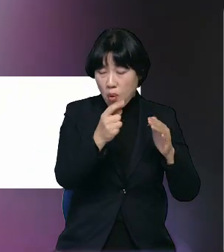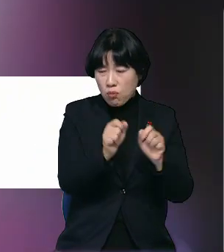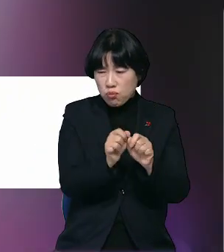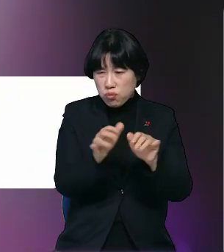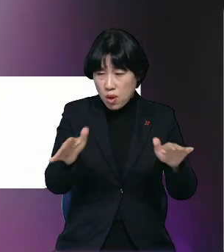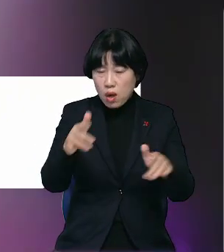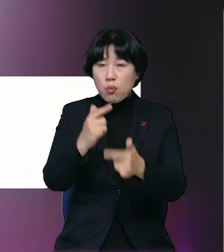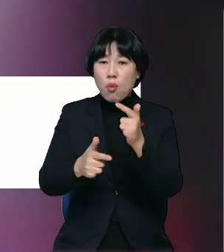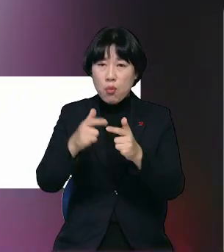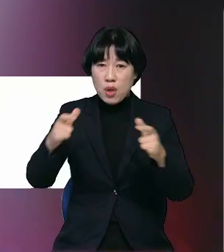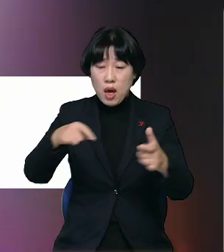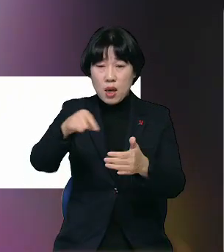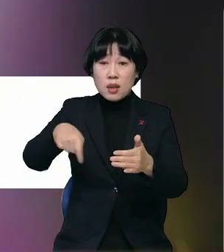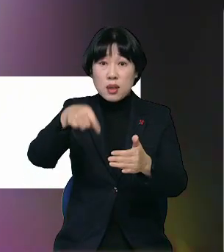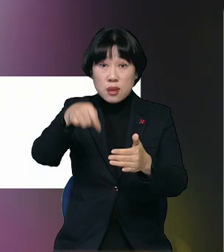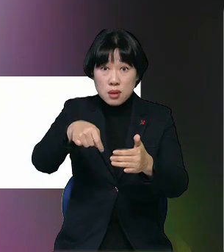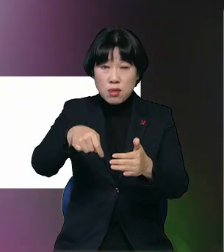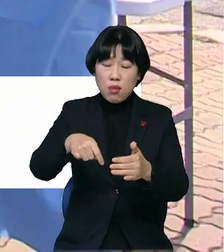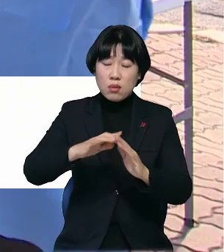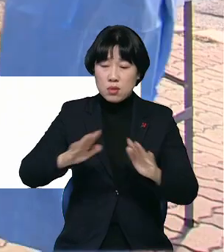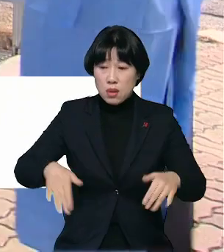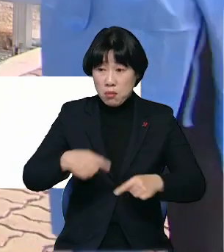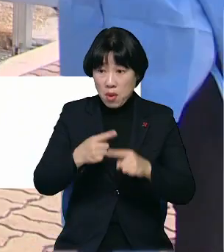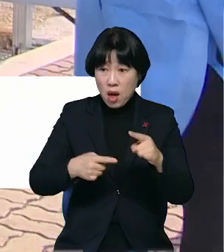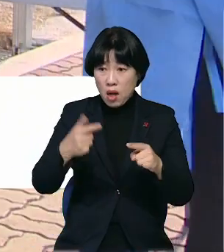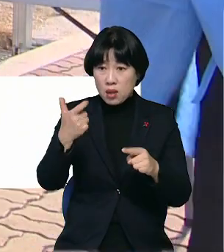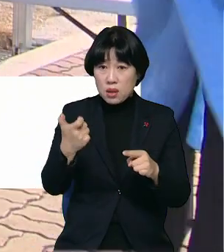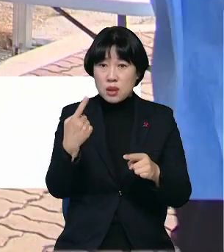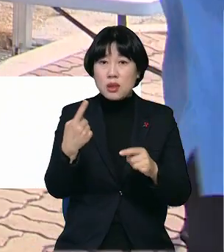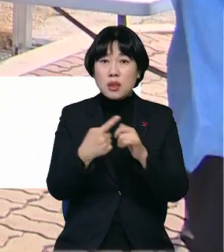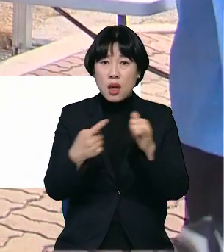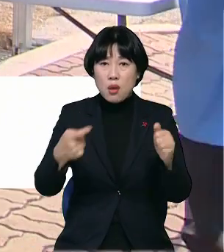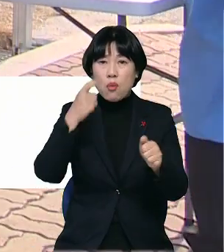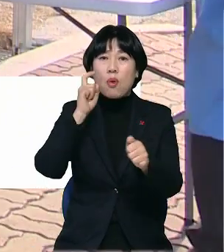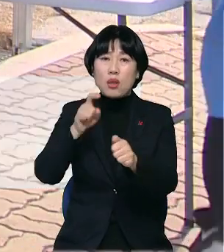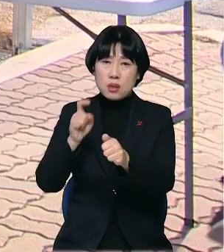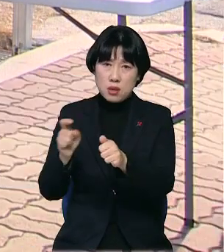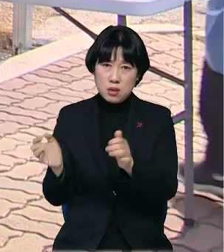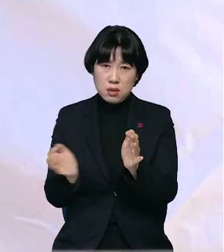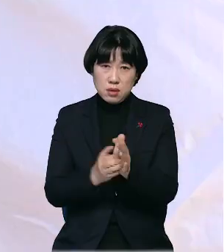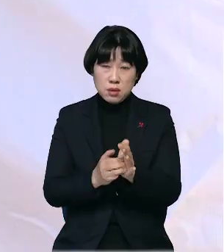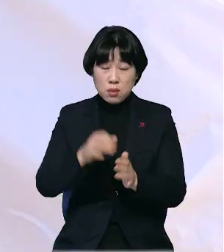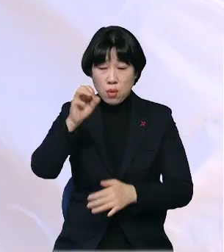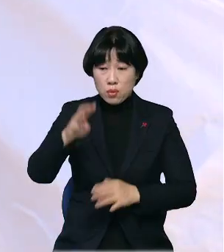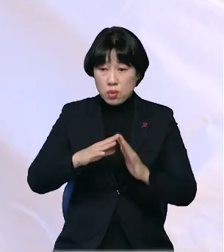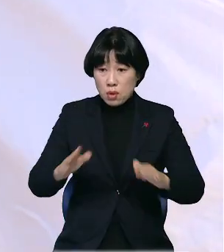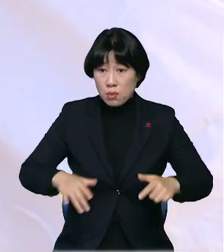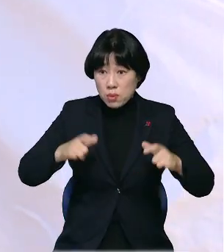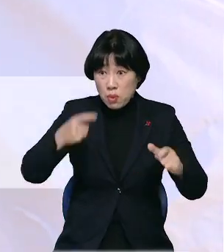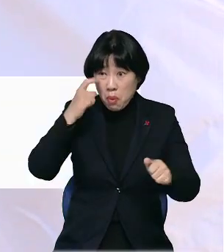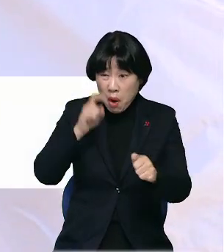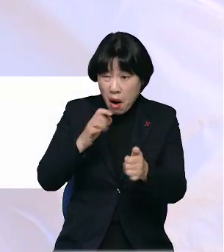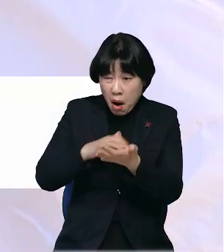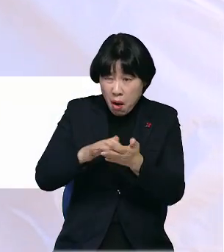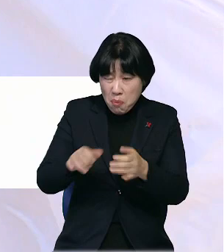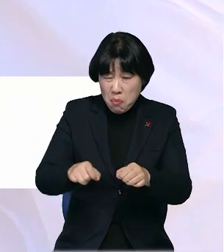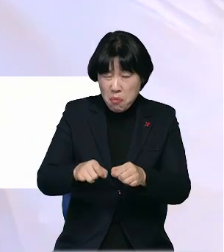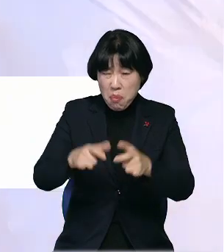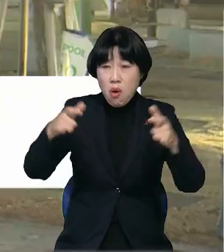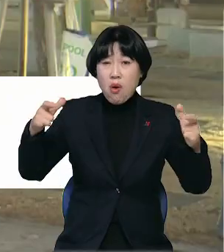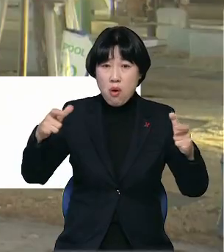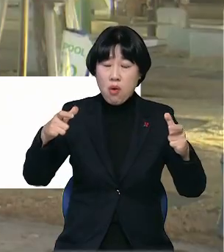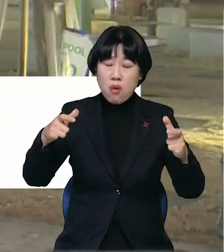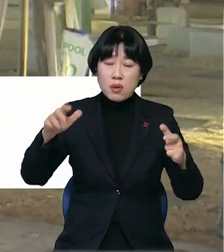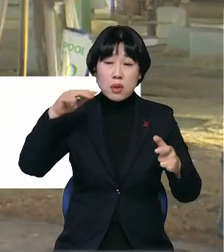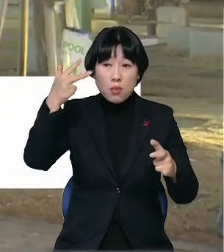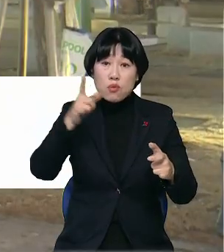목포에선 어제 전남 전체의 절반 가까운 61명이 확진됐습니다. 광주 전남 확진자가 급증하는 가운데